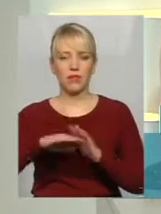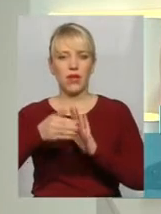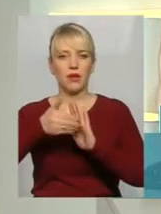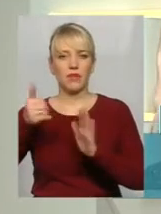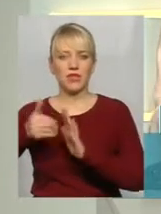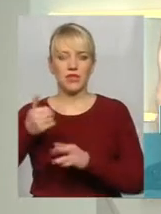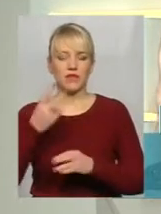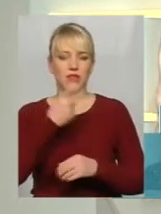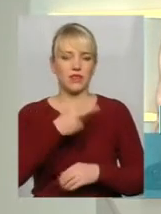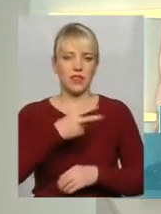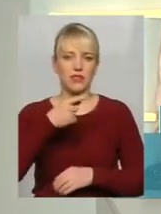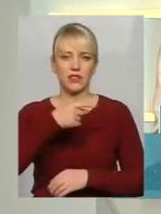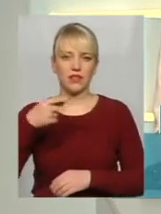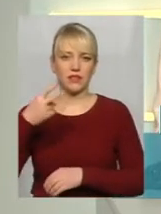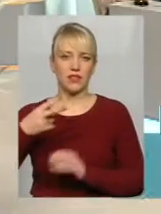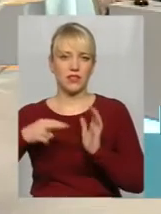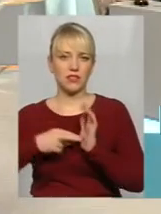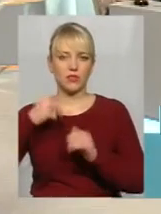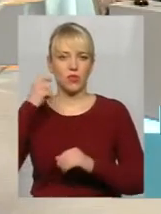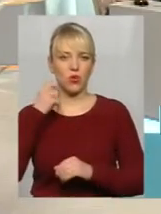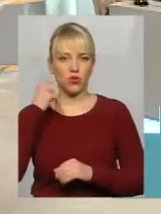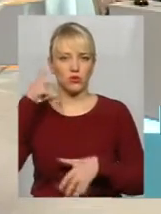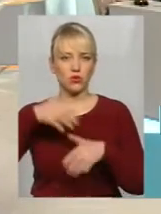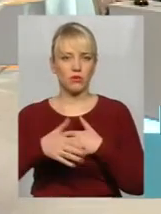призовників від 20 до 27 років? Зрозуміло, що запитання